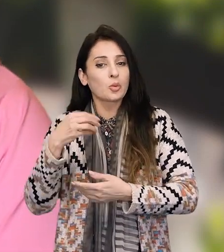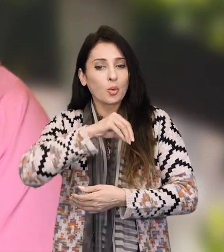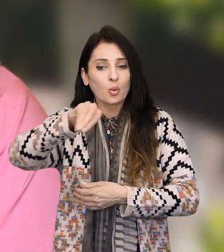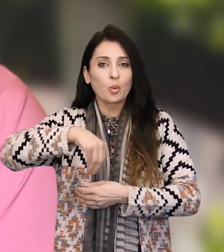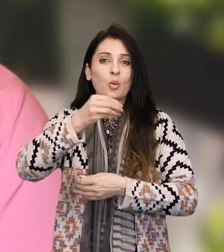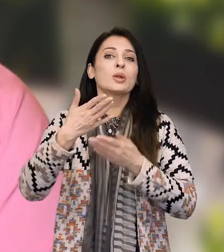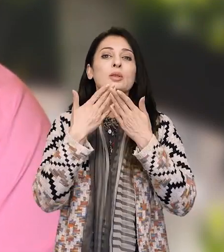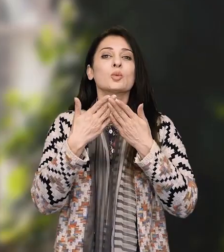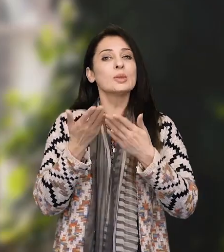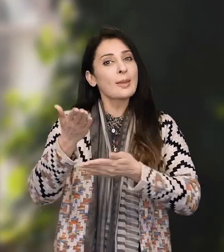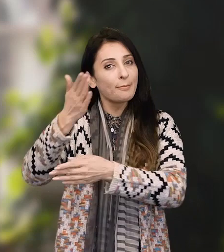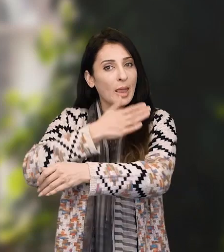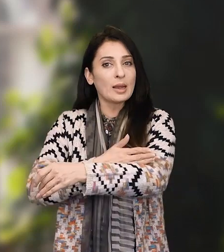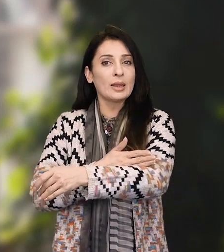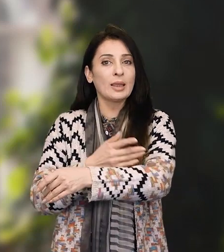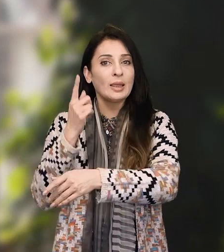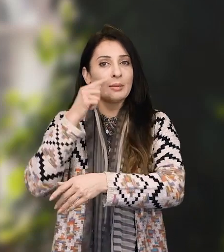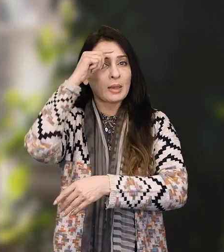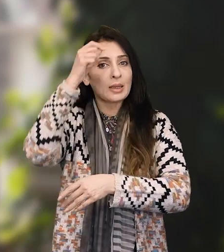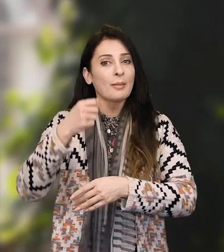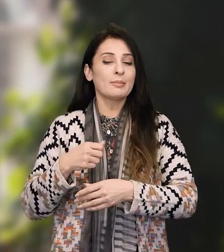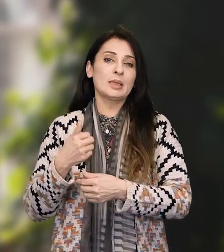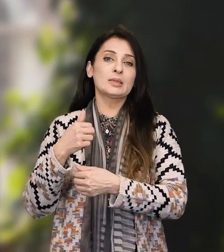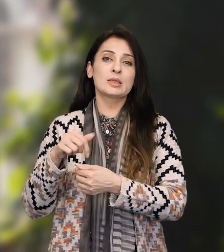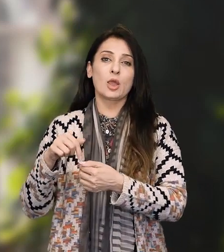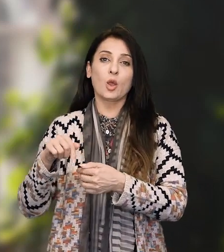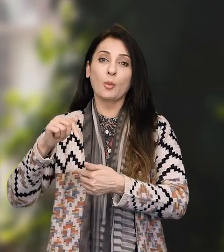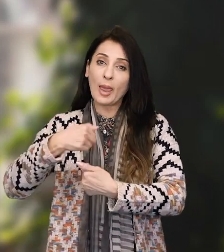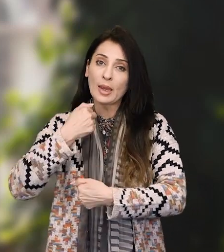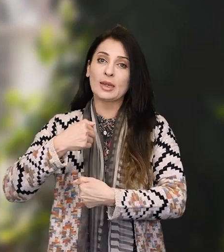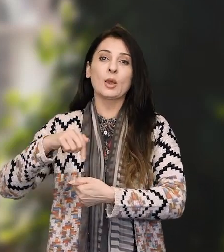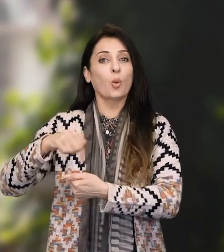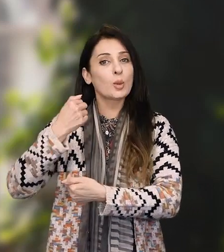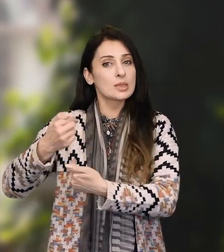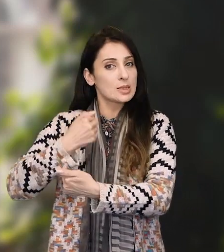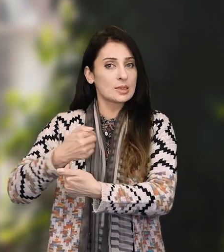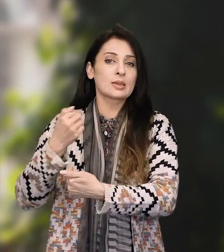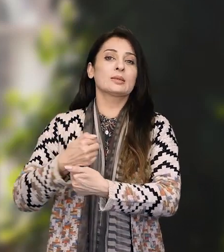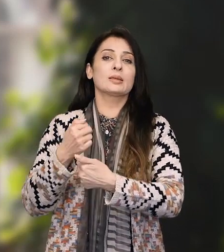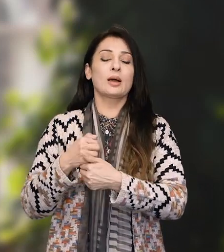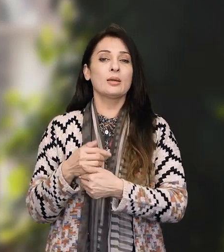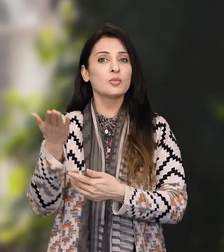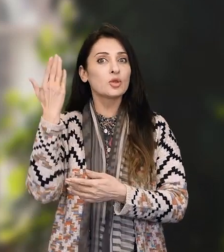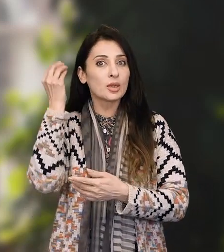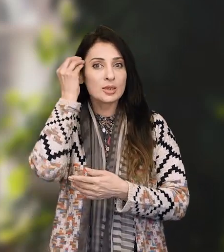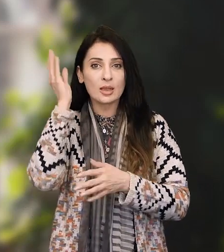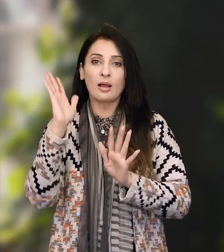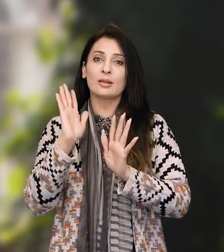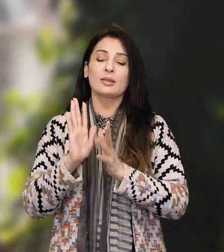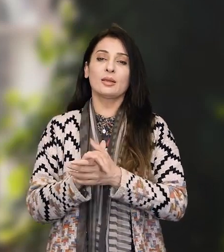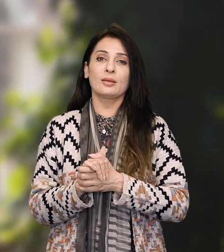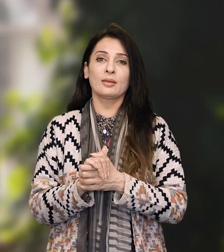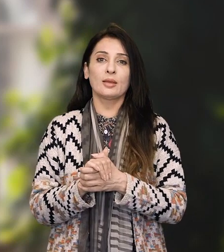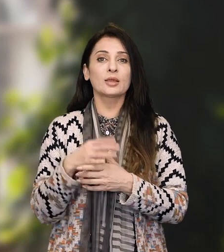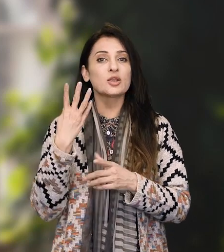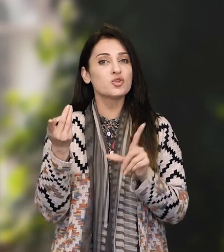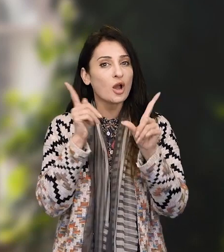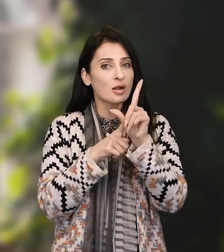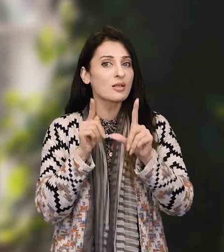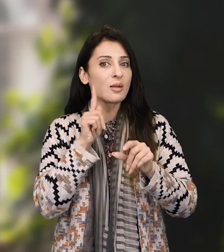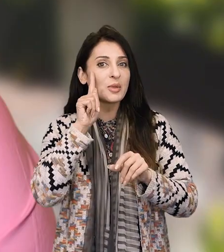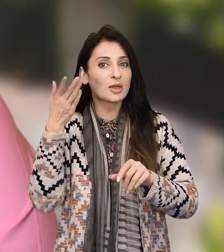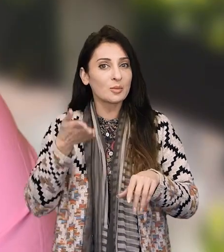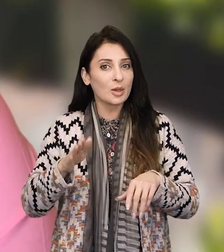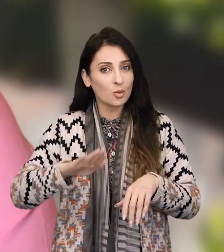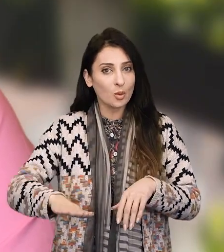any cookery school, before the time I could even go to school myself. तब से मुझे याद है I was I think 4 years